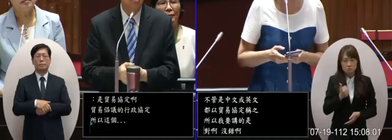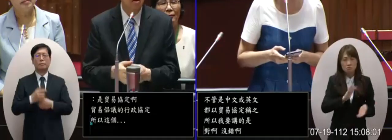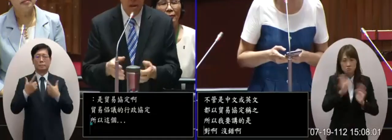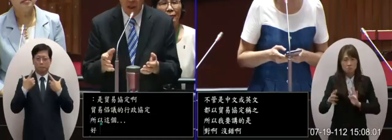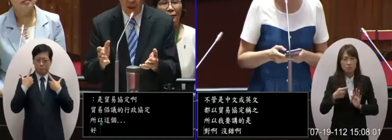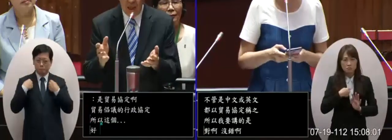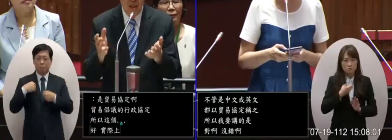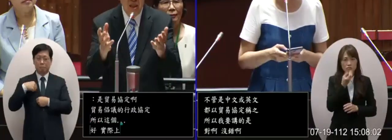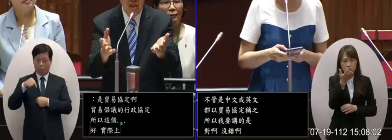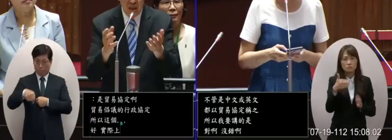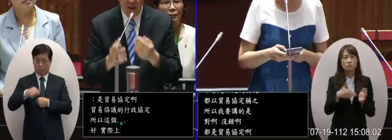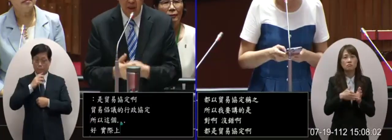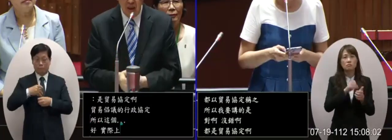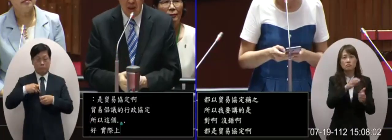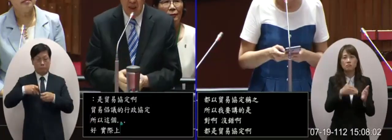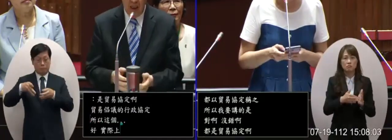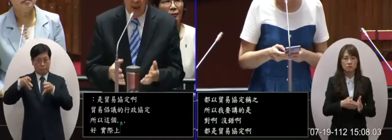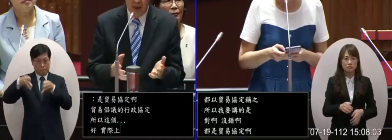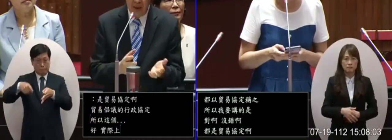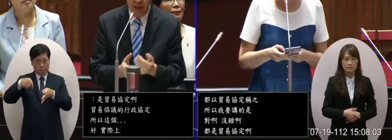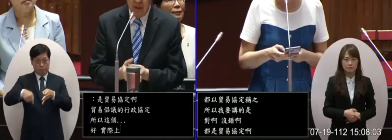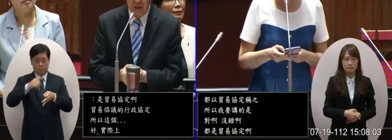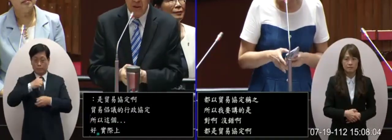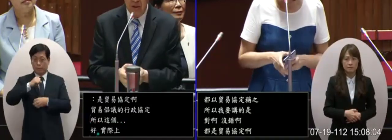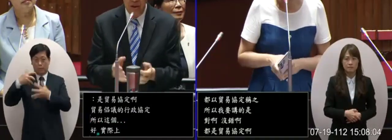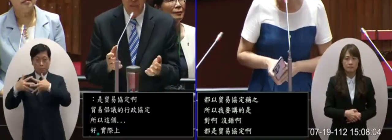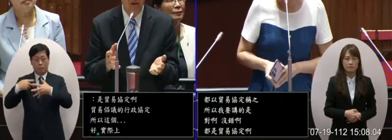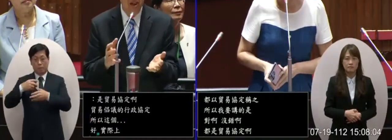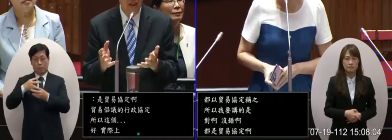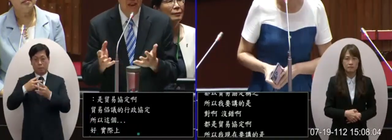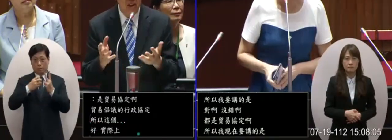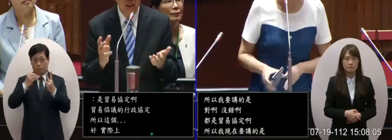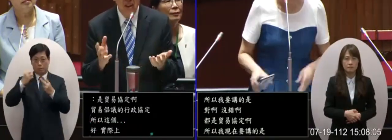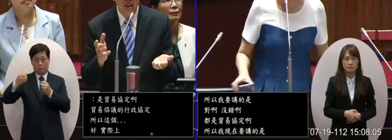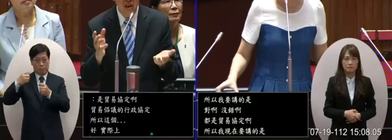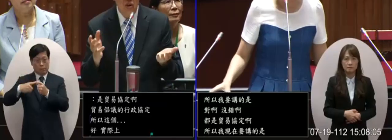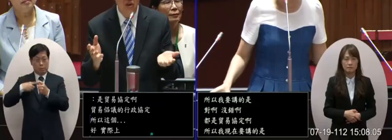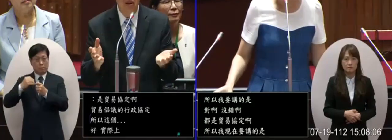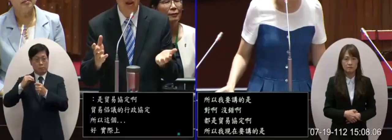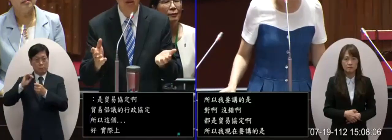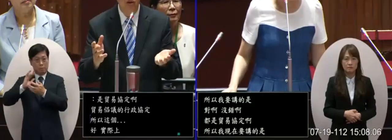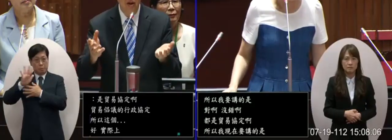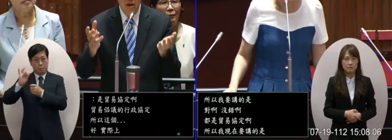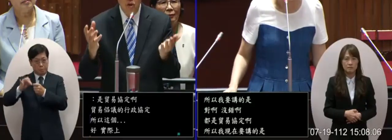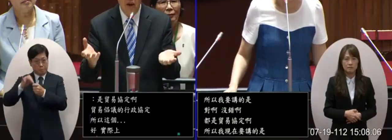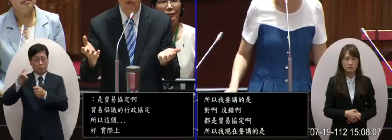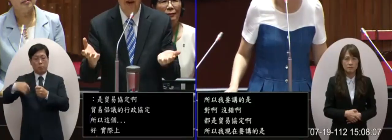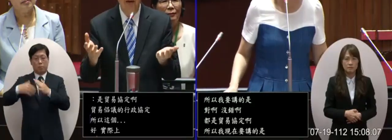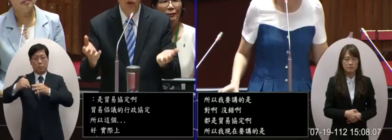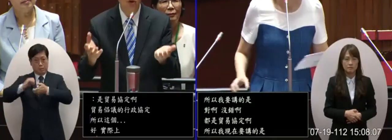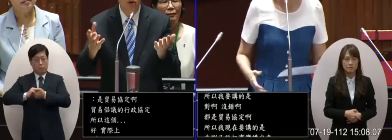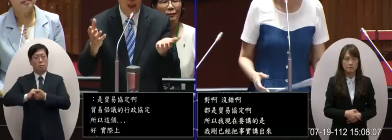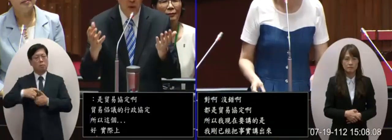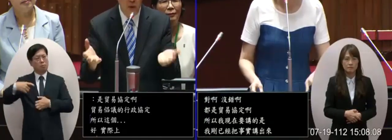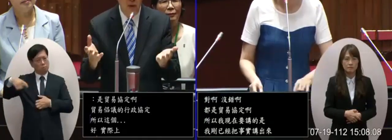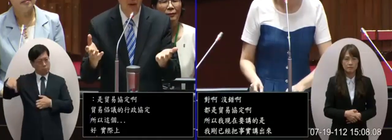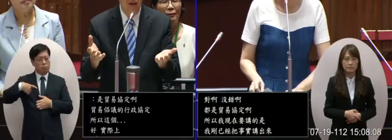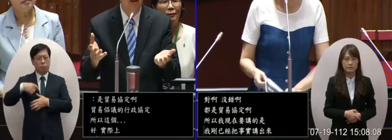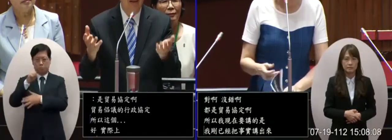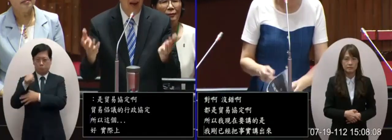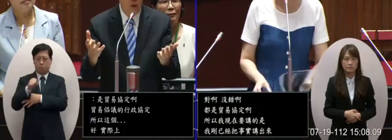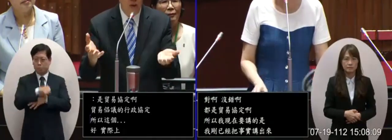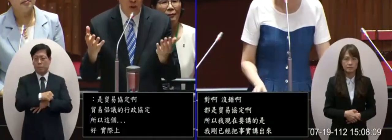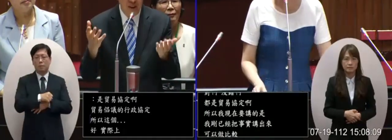可以做比较。 实际上，在签这一个台美二十一世纪贸易倡议协定的这个过程当中，双方都承